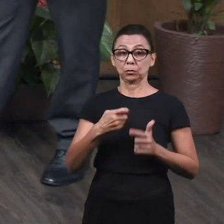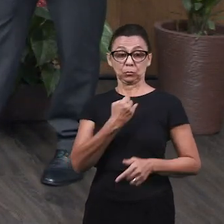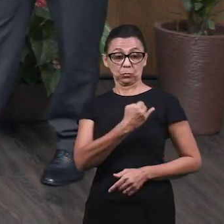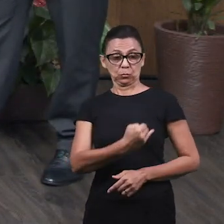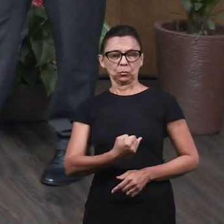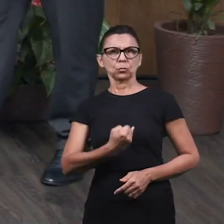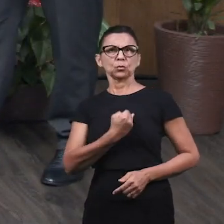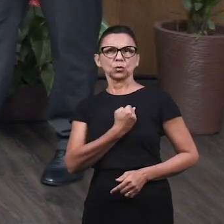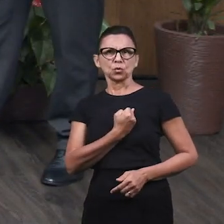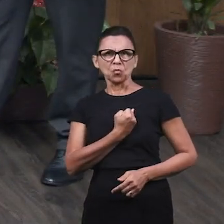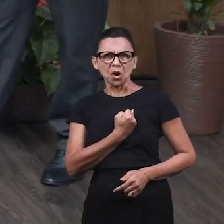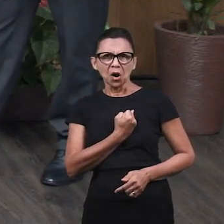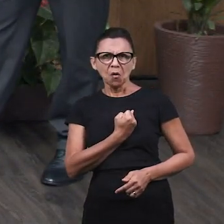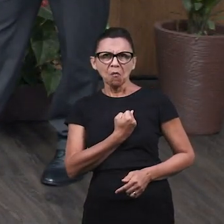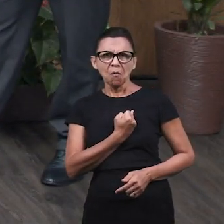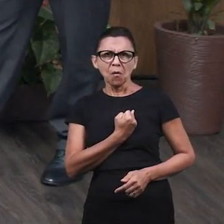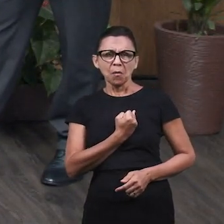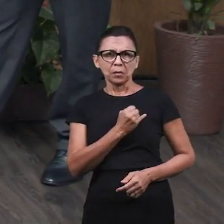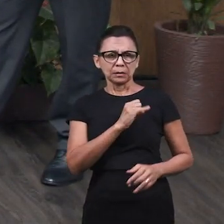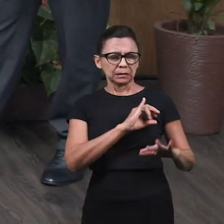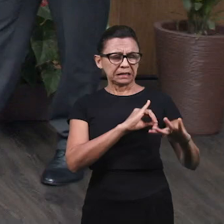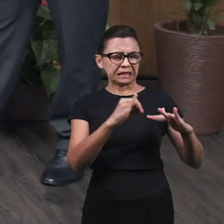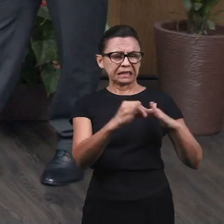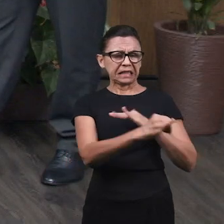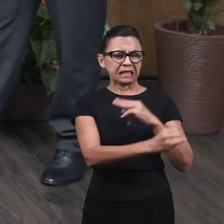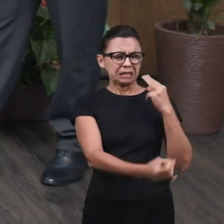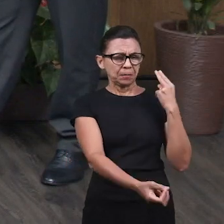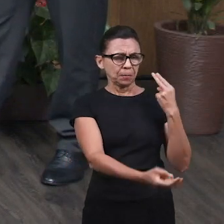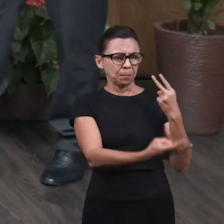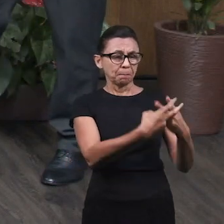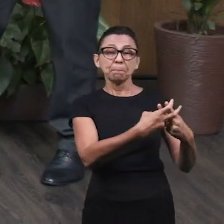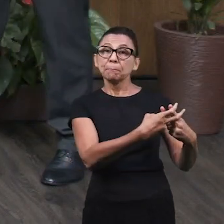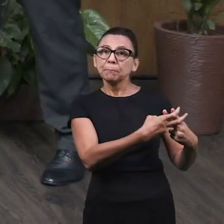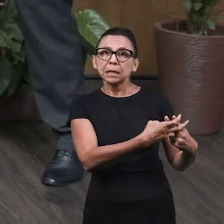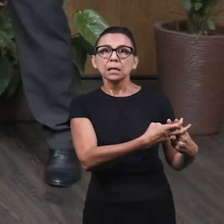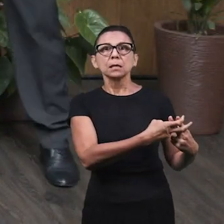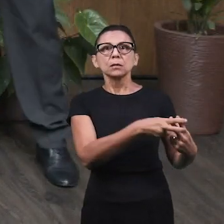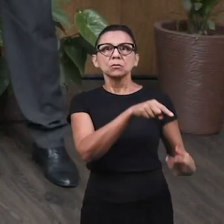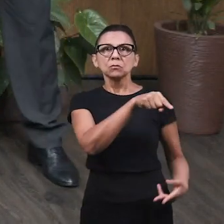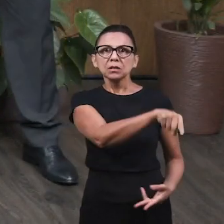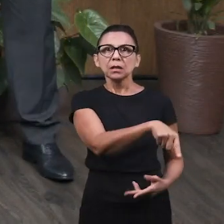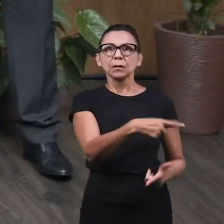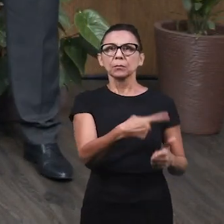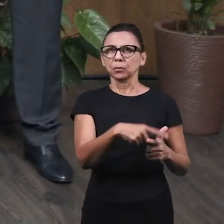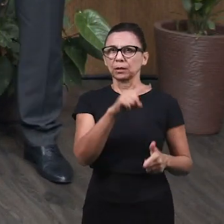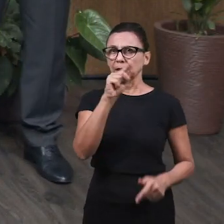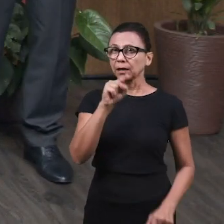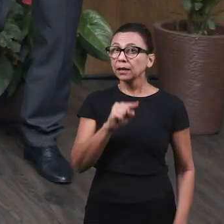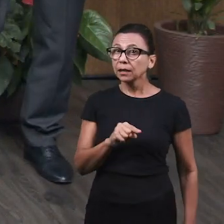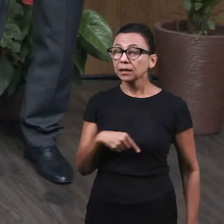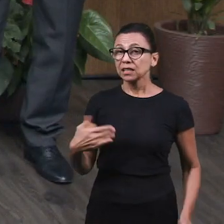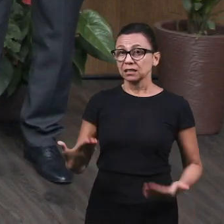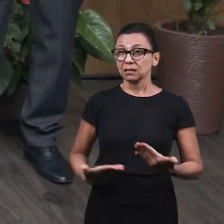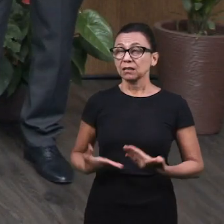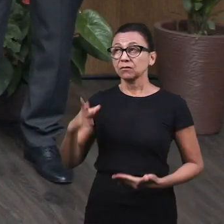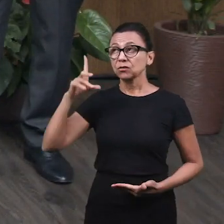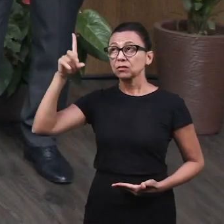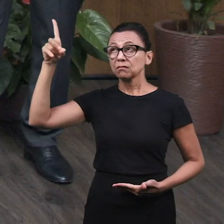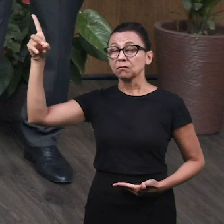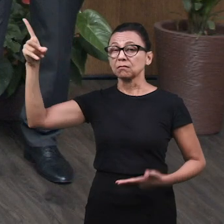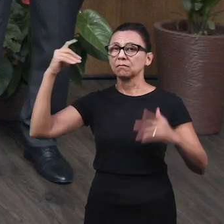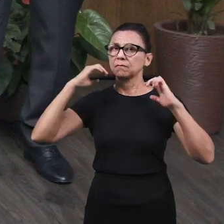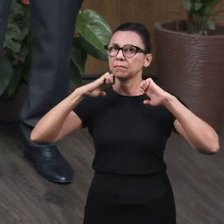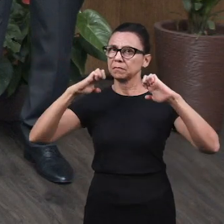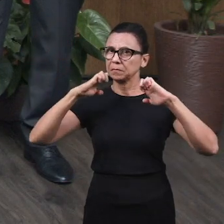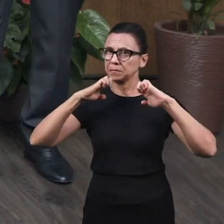Il a été fait prisonnier à cause de l'Évangile. Il a été exilé comme punition pour être un serviteur